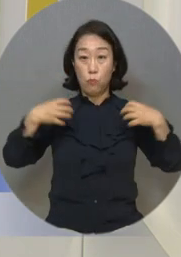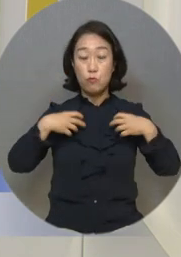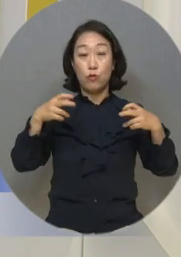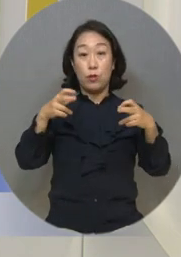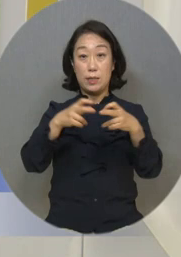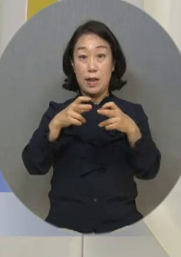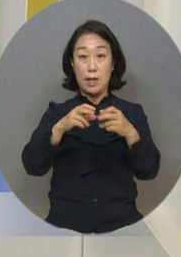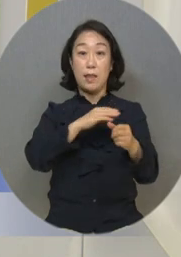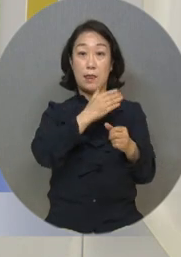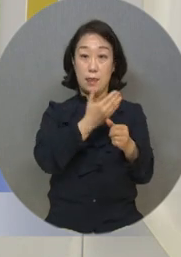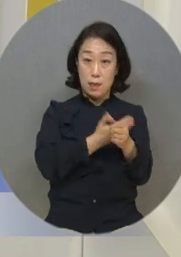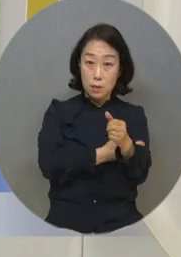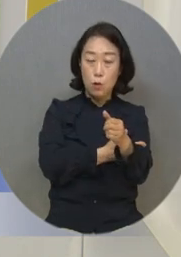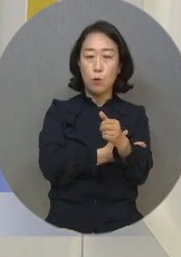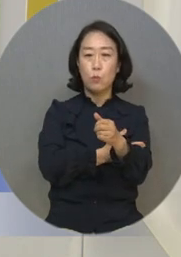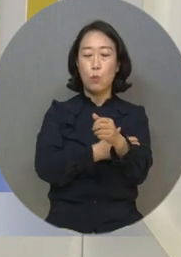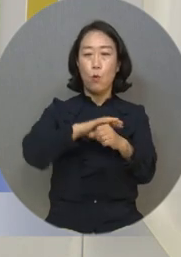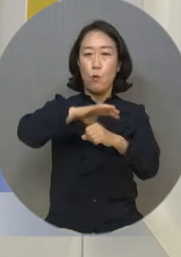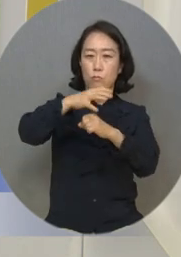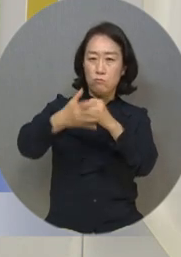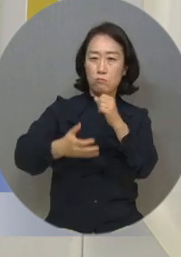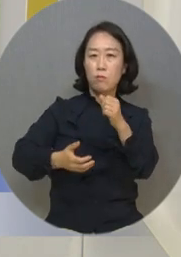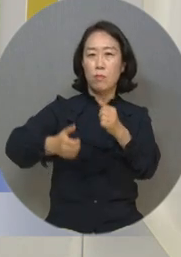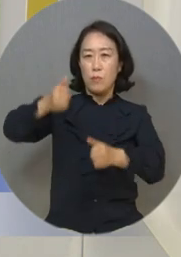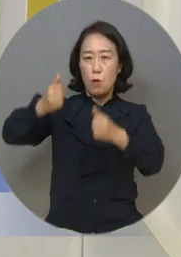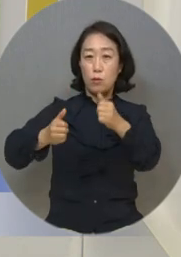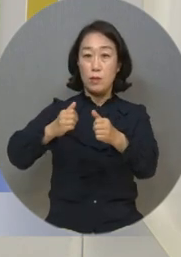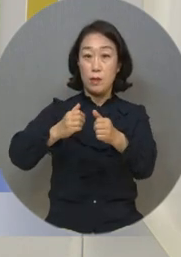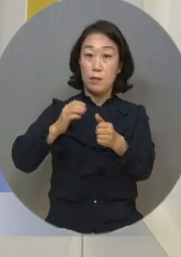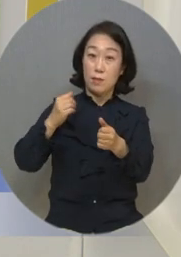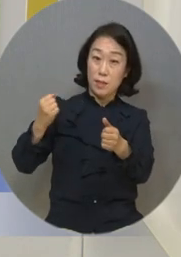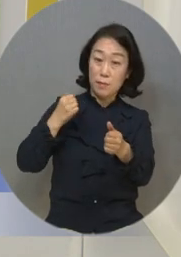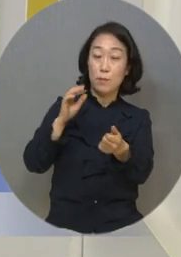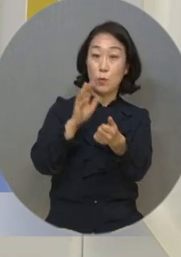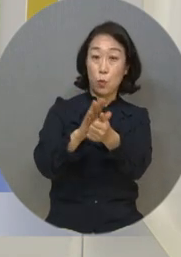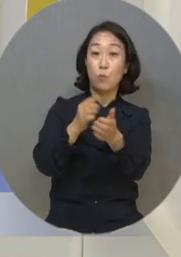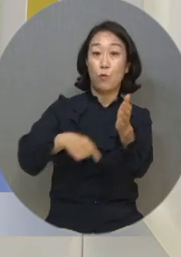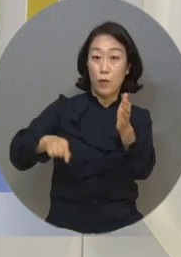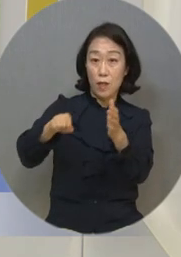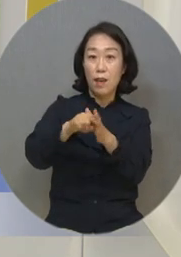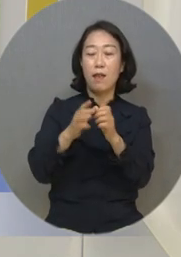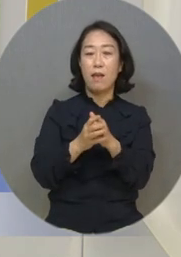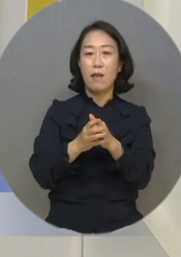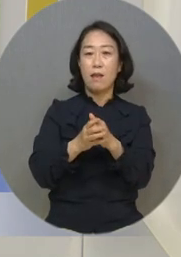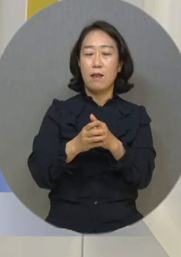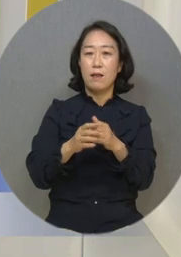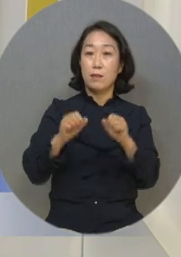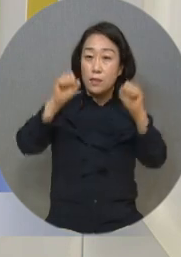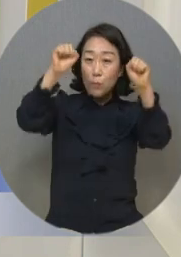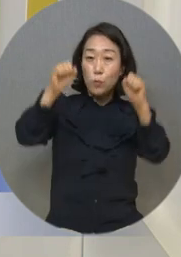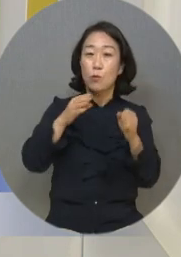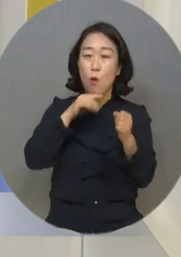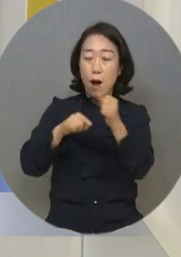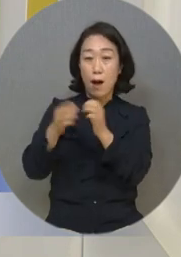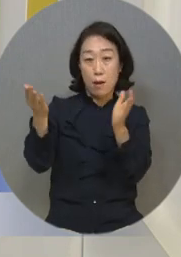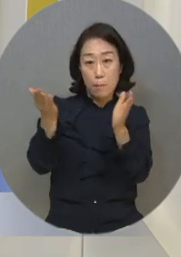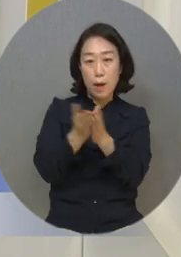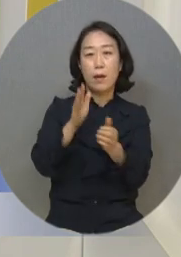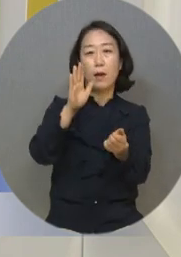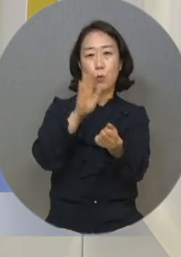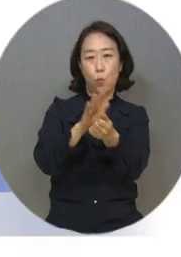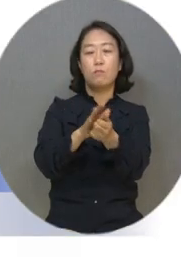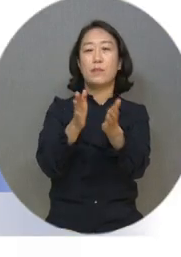장애인 선수들의 경기력 향상과 장애인 스포츠 국제 경쟁력 향상을 위해서 장애인 스포츠 과학 지원